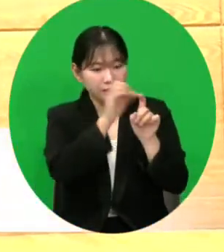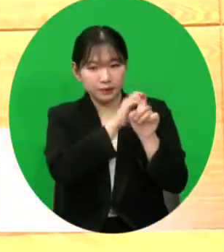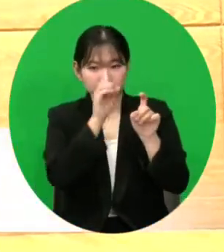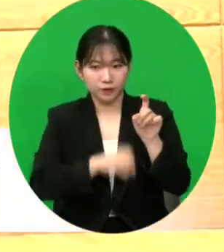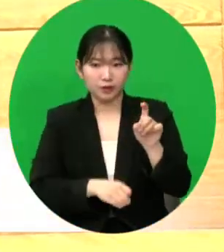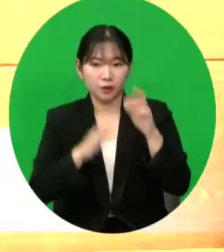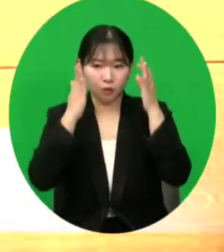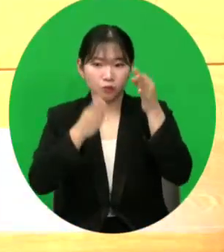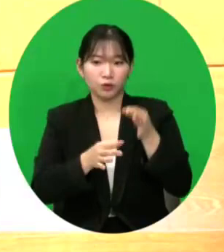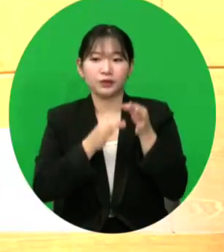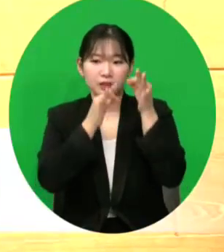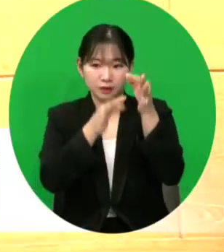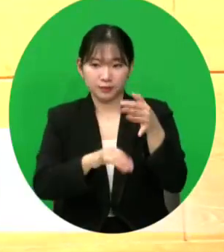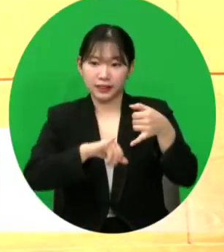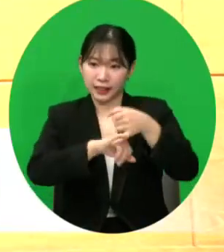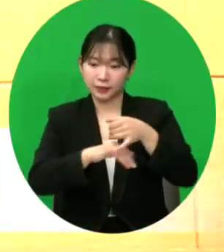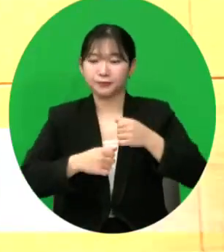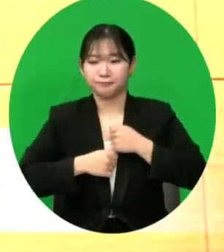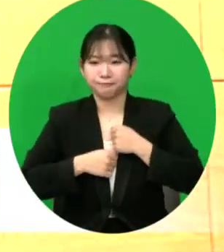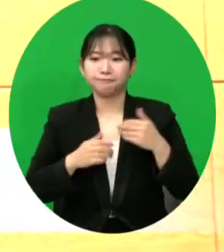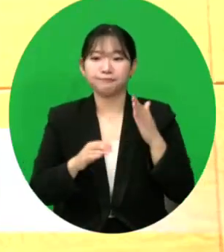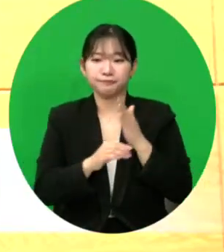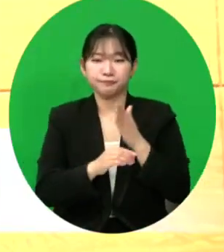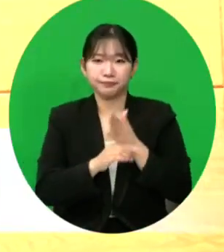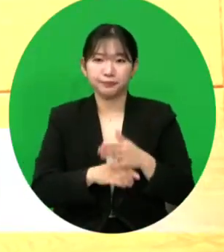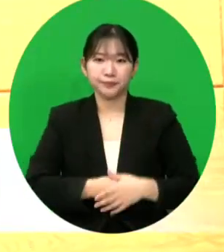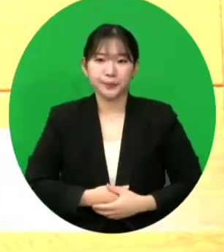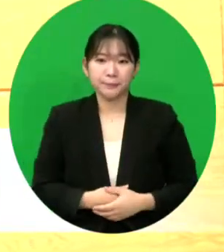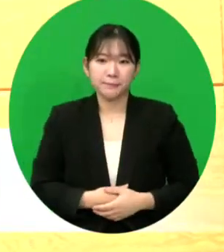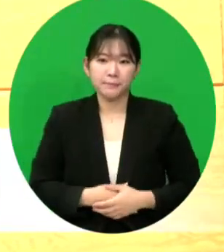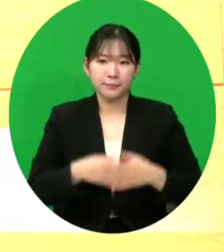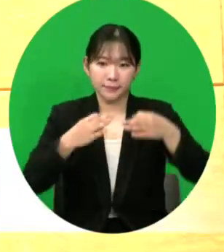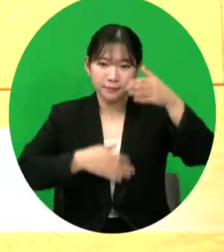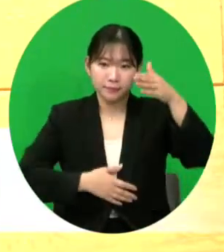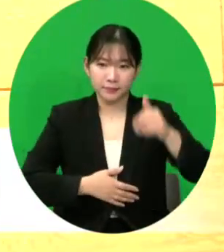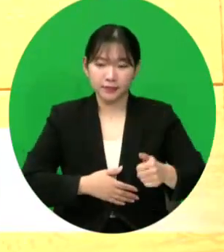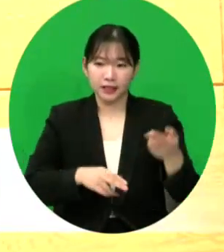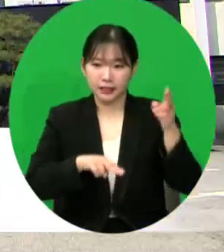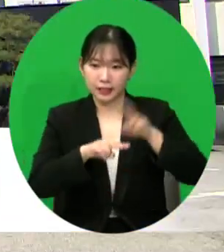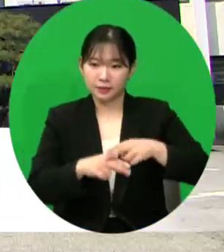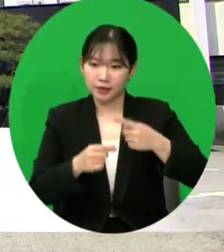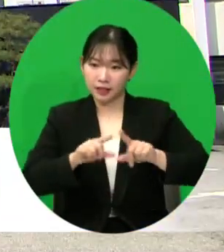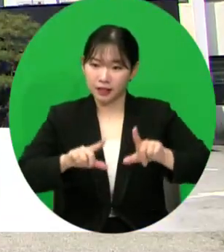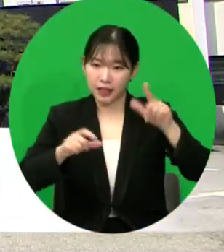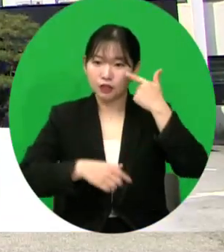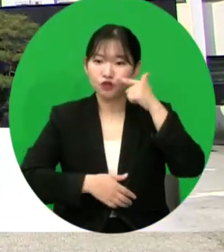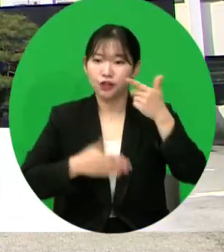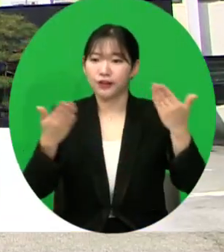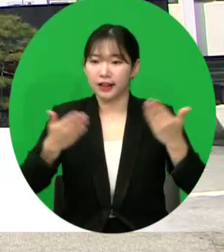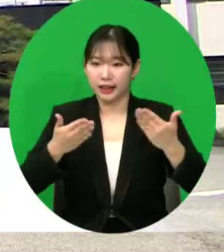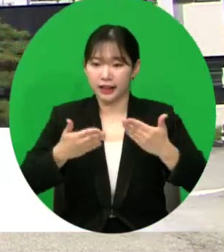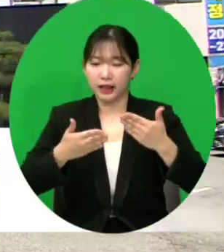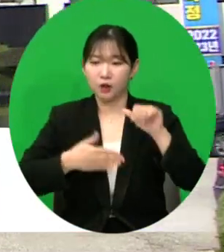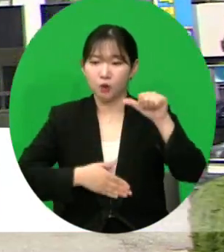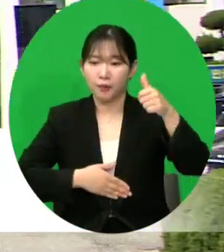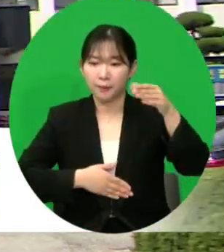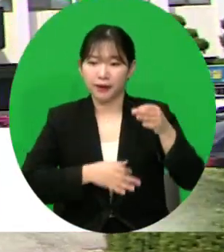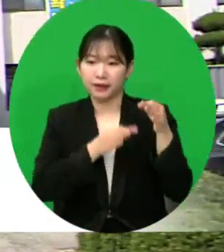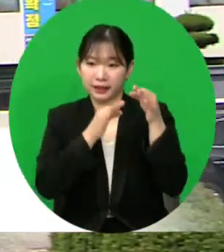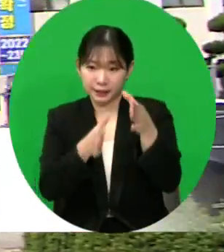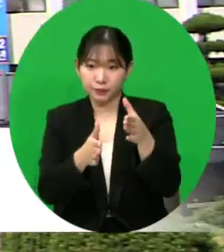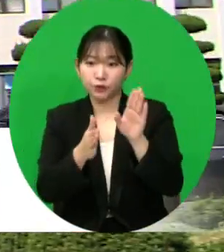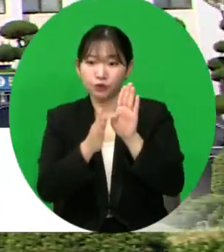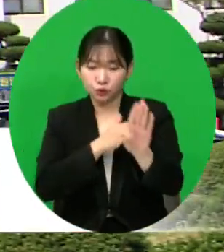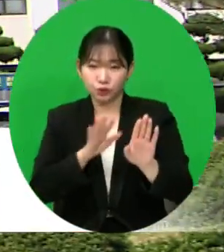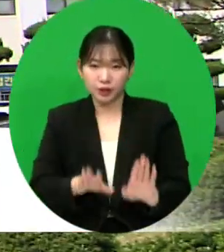장학금으로 기탁하다 약속을 지키고 있습니다 김군수는 취임 첫해 6개월을 근무하고 500만 원을 기탁한